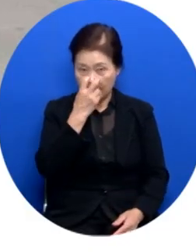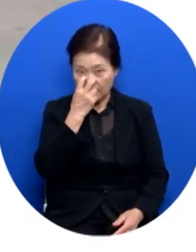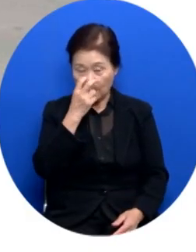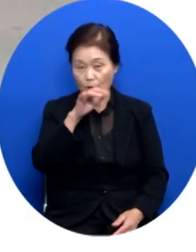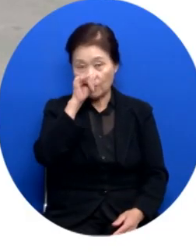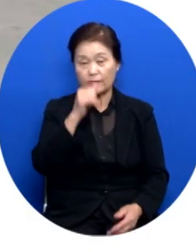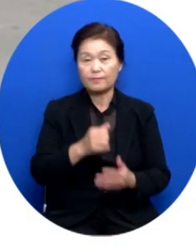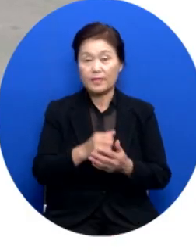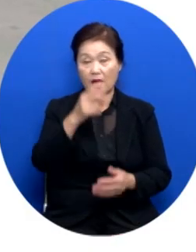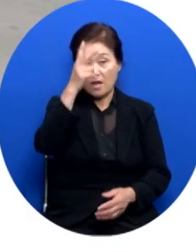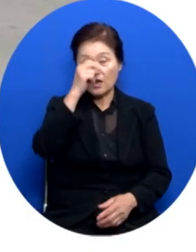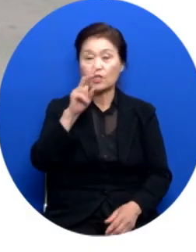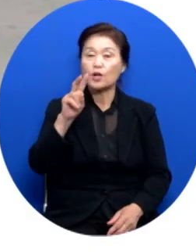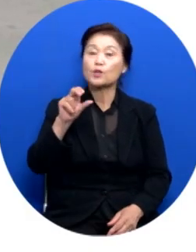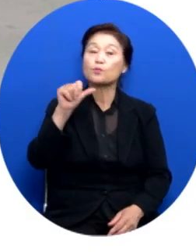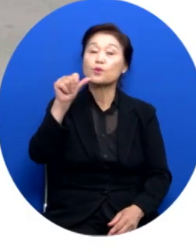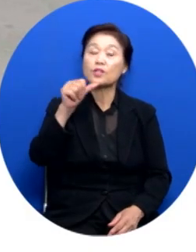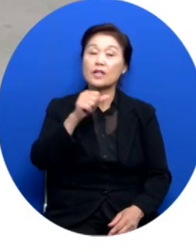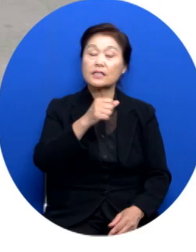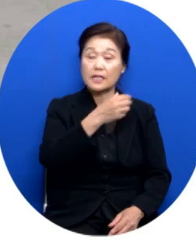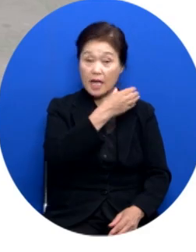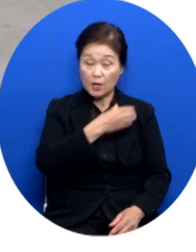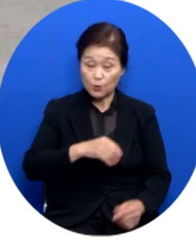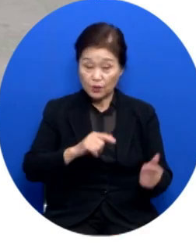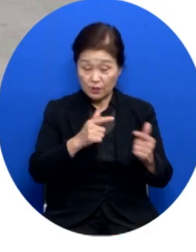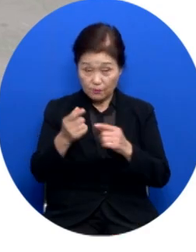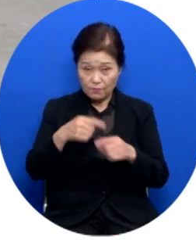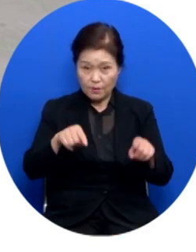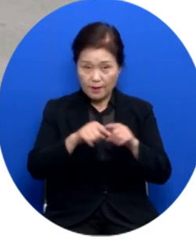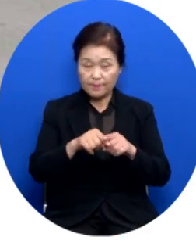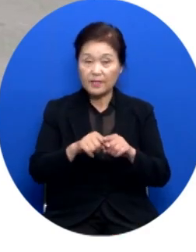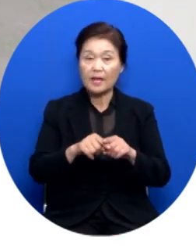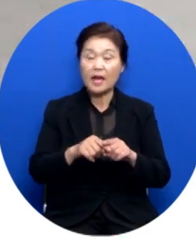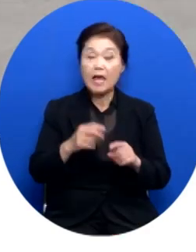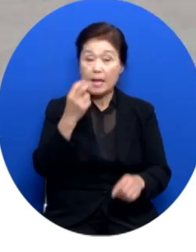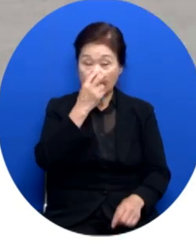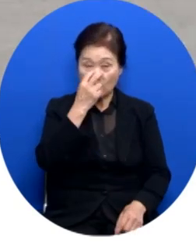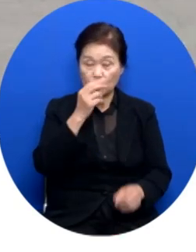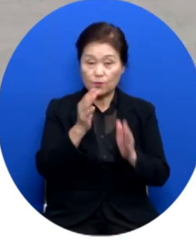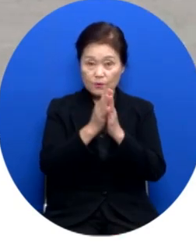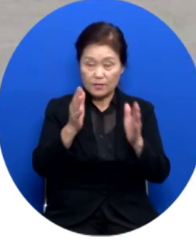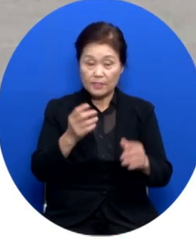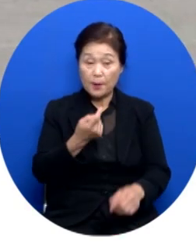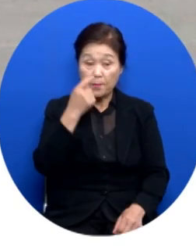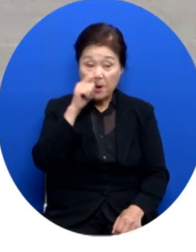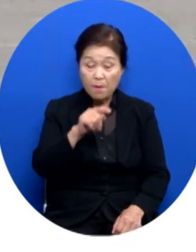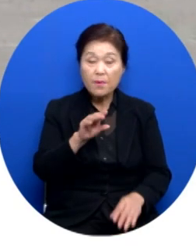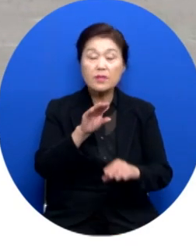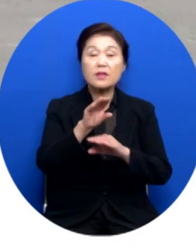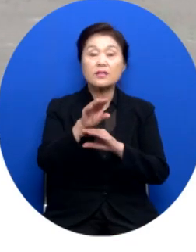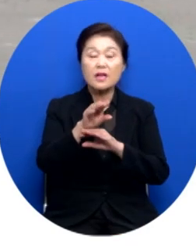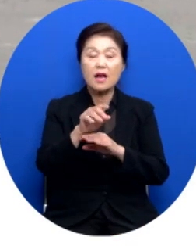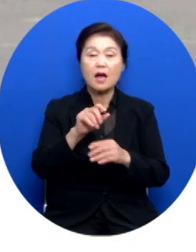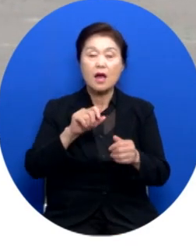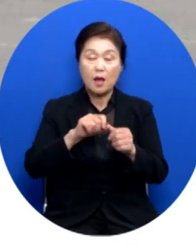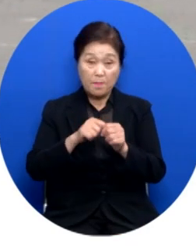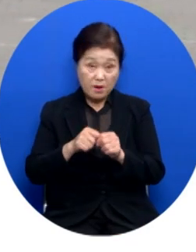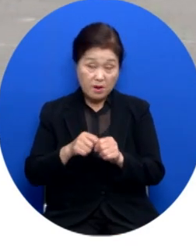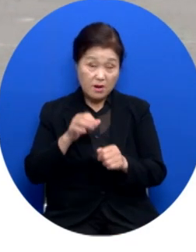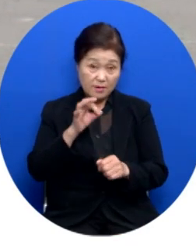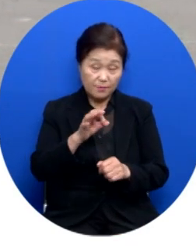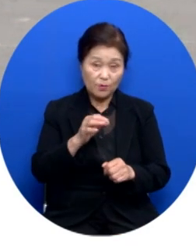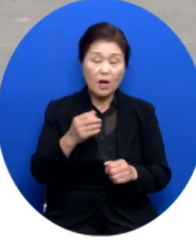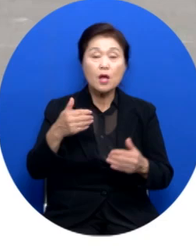서울시는 경찰 25개 지자체구와 함께하는 합동 단속을 실시해 적발된 차량에게 과태료를 부과하고